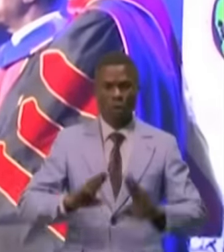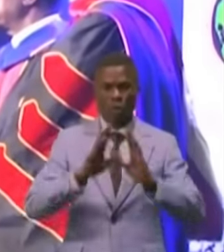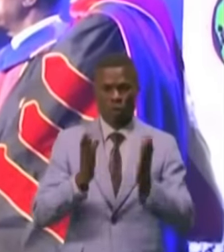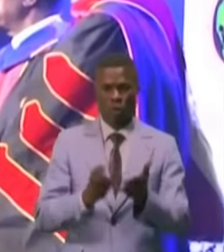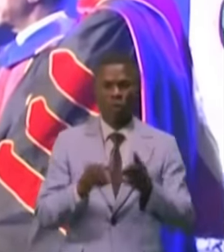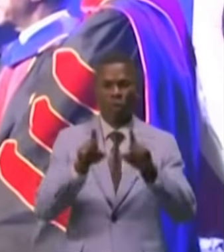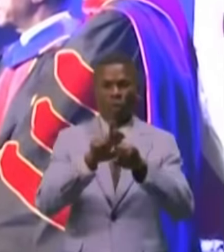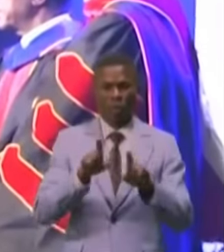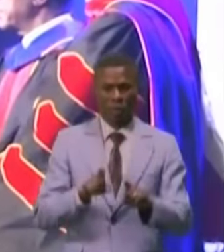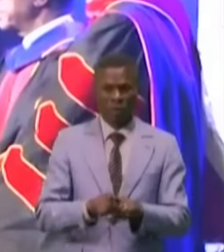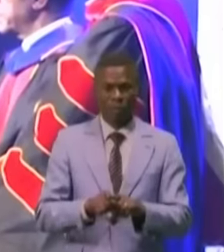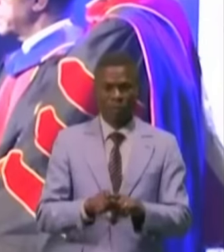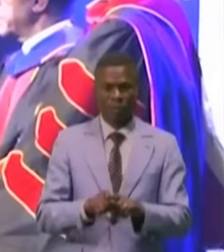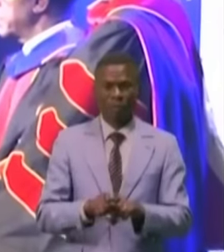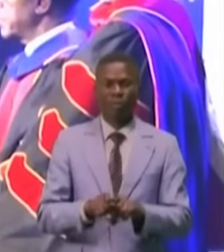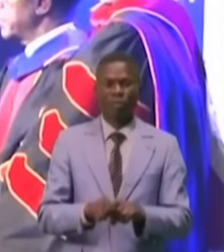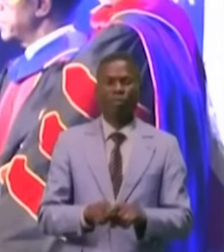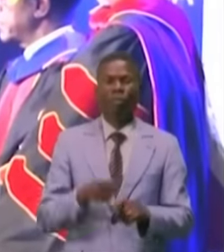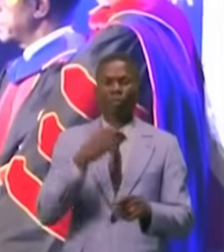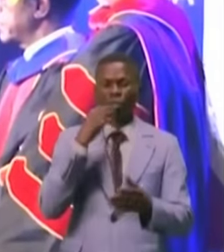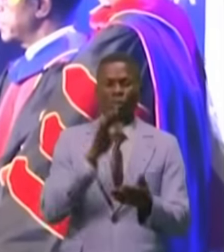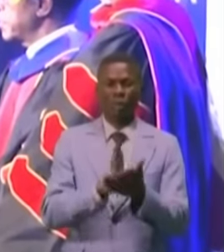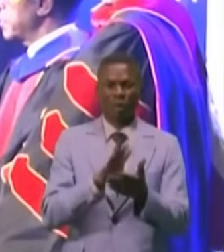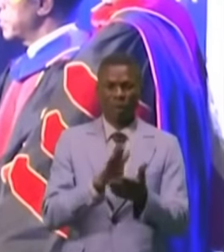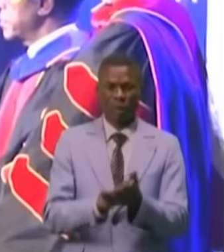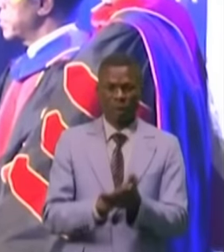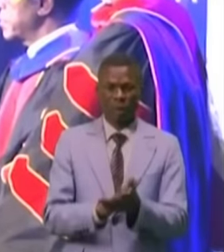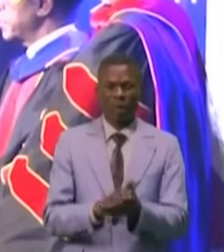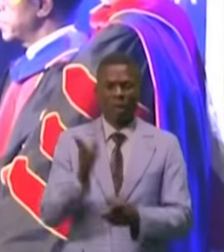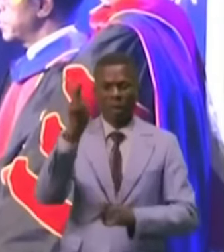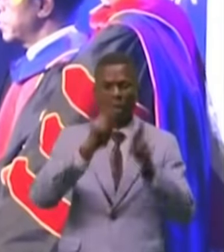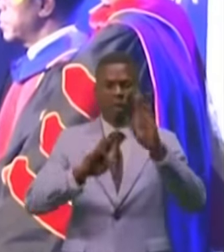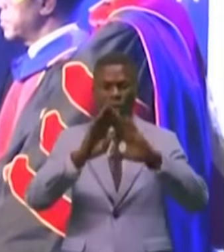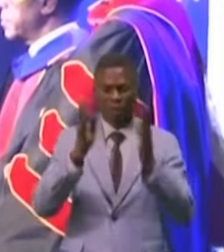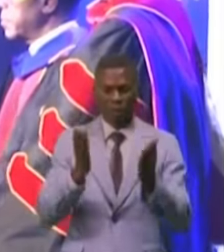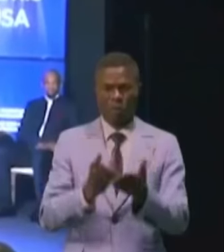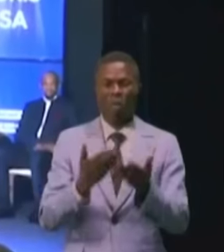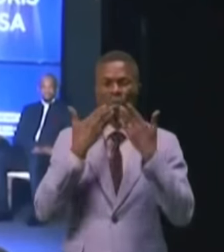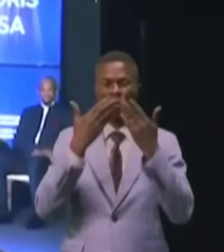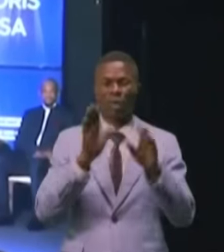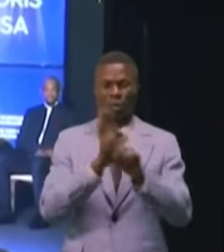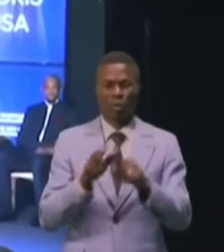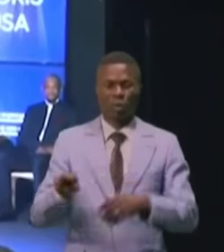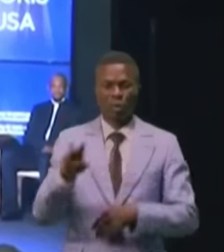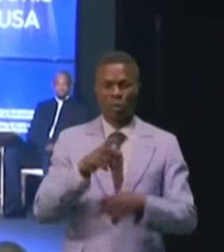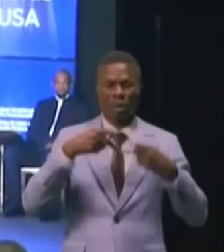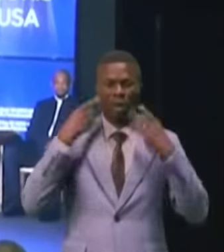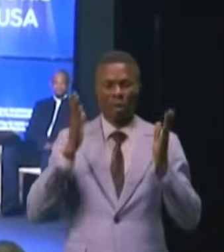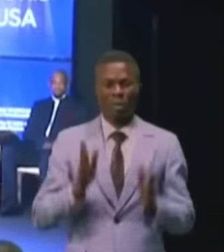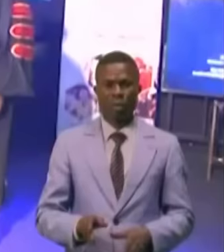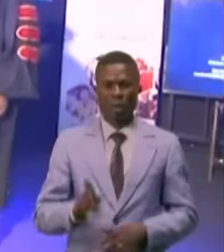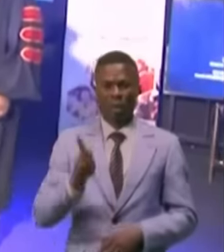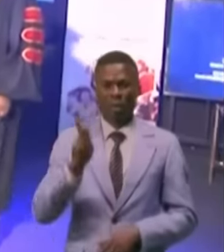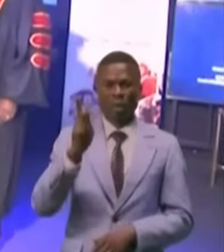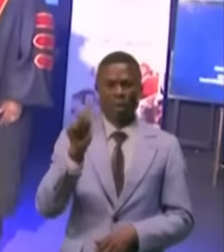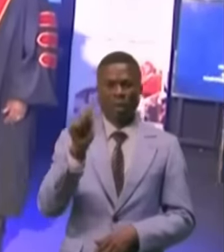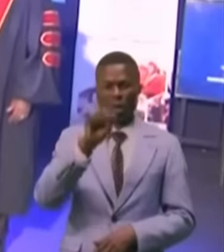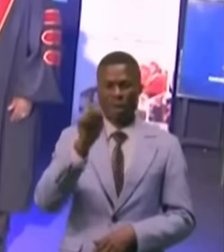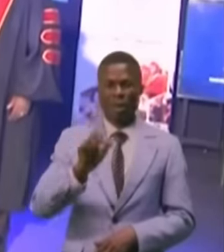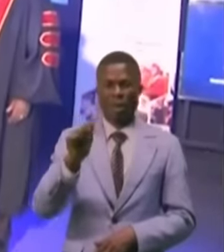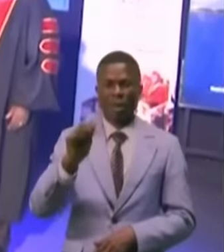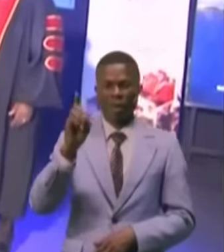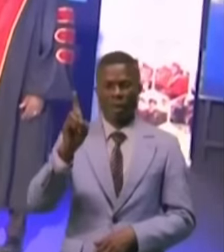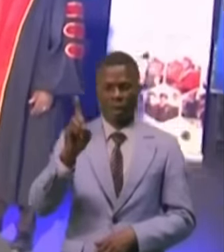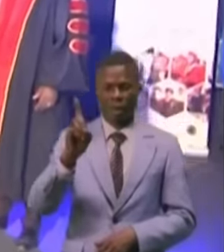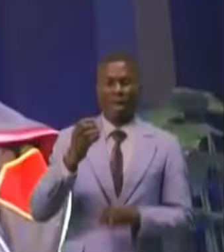les privilèges qui nous sont propres. Et je vous remercie. Le pasteur Lévis Kongolo Kazadi s'est dit très touché par